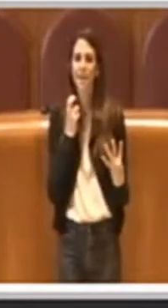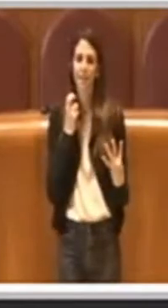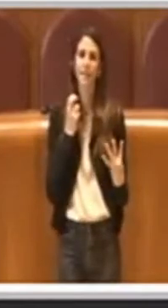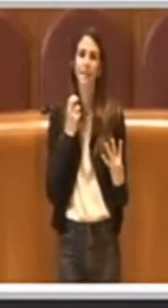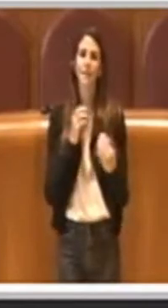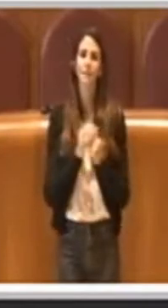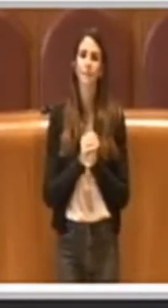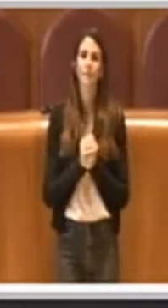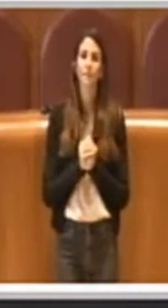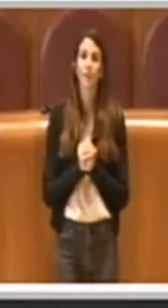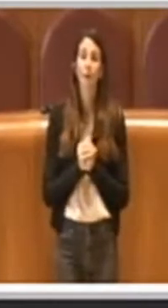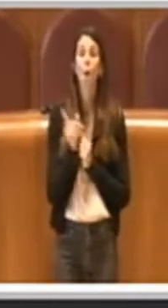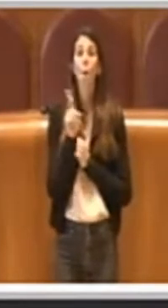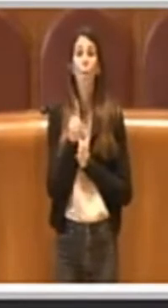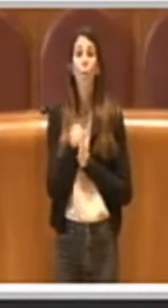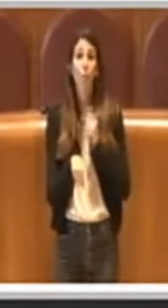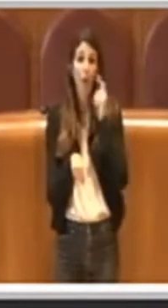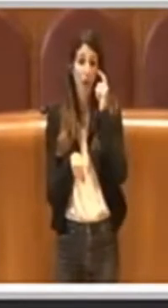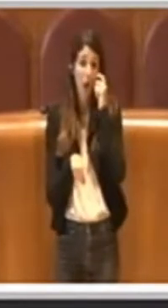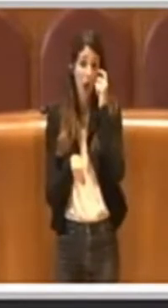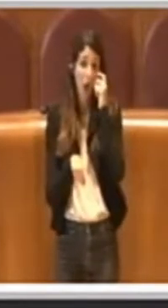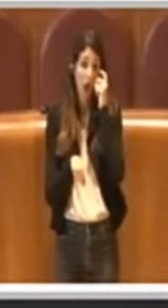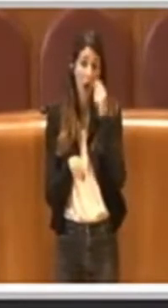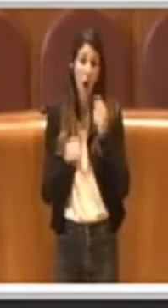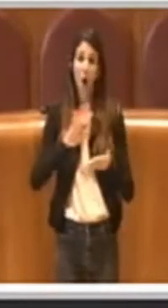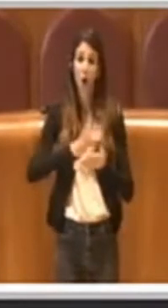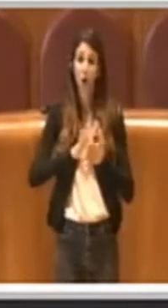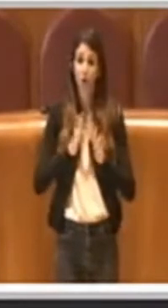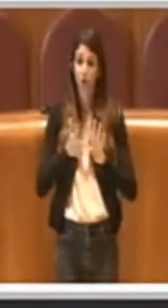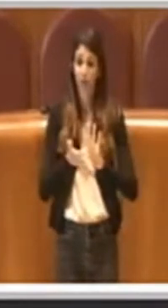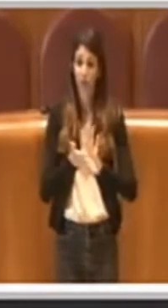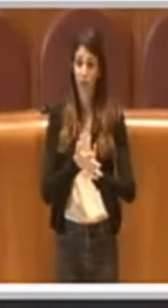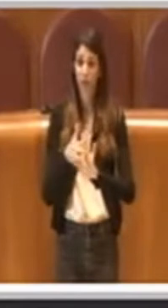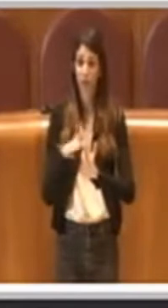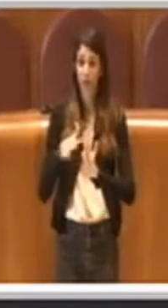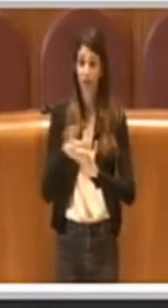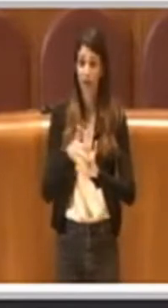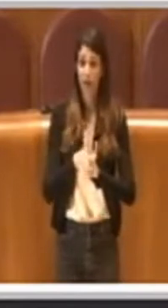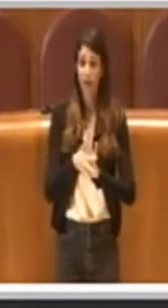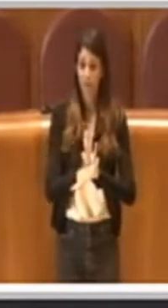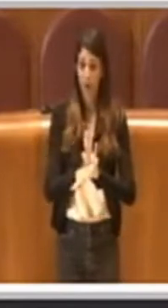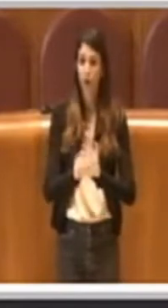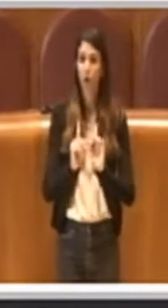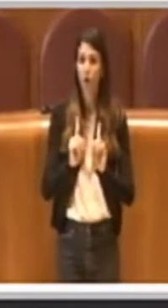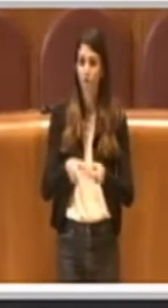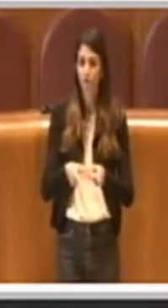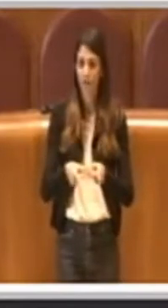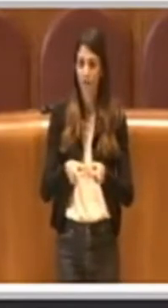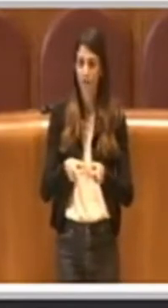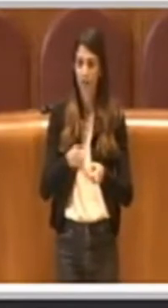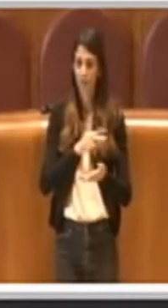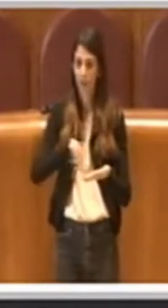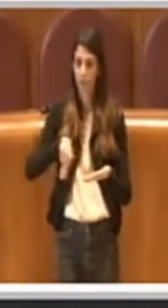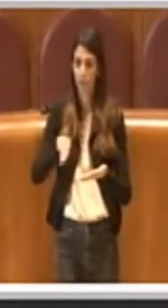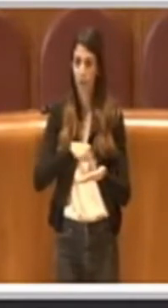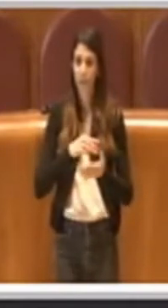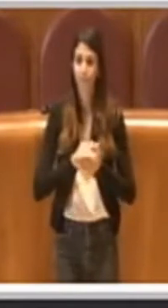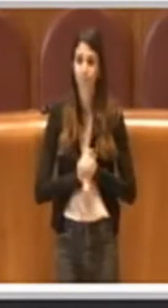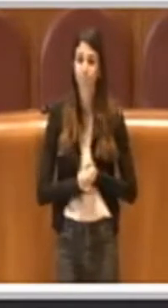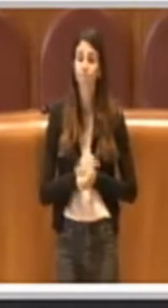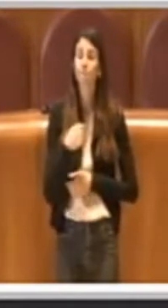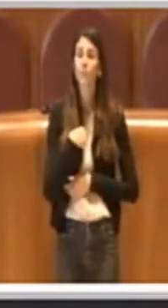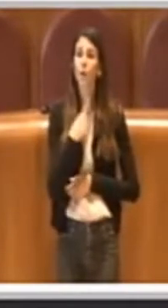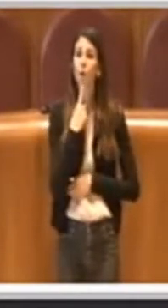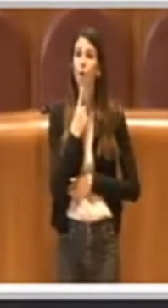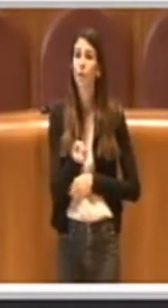alcune oggetto della convenzione che ci apprestiamo a votare oggi è bene sottrarre questo progetto ha